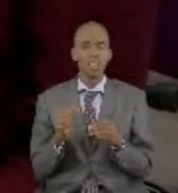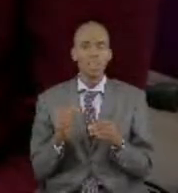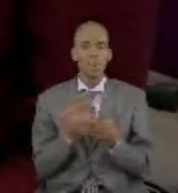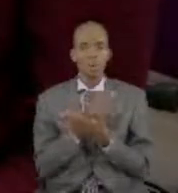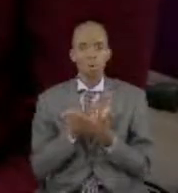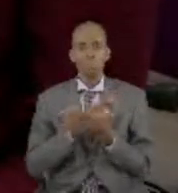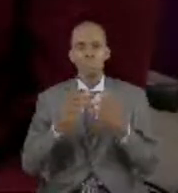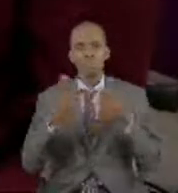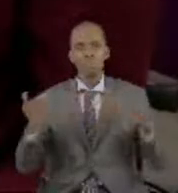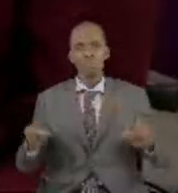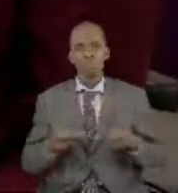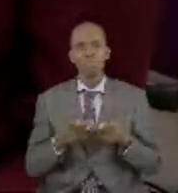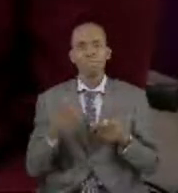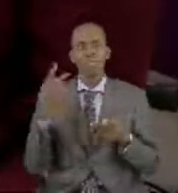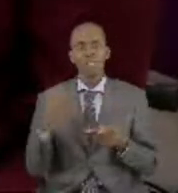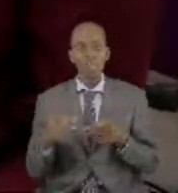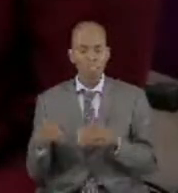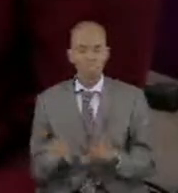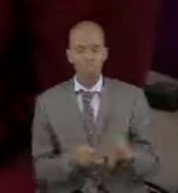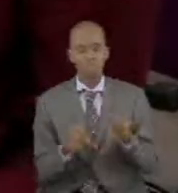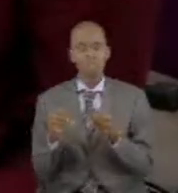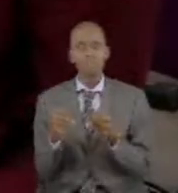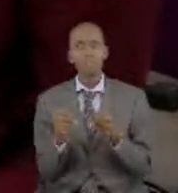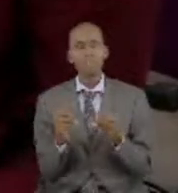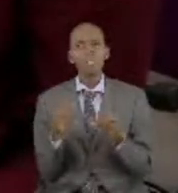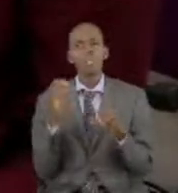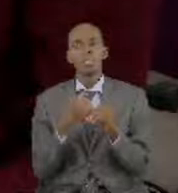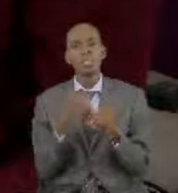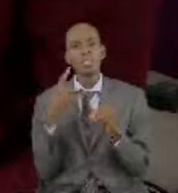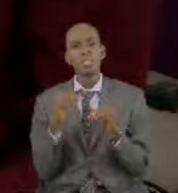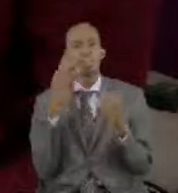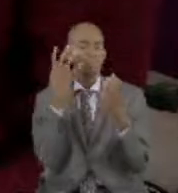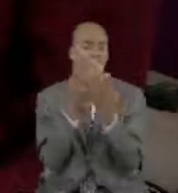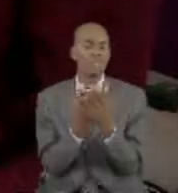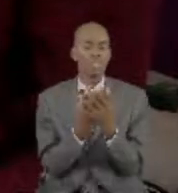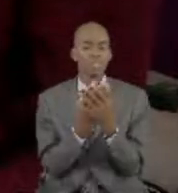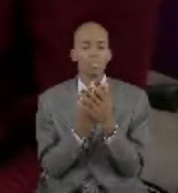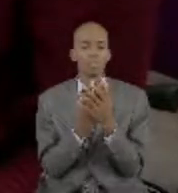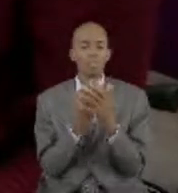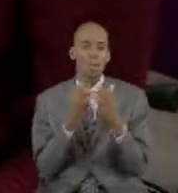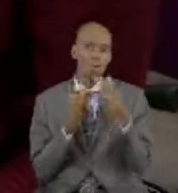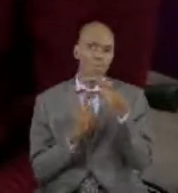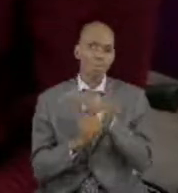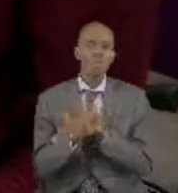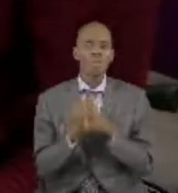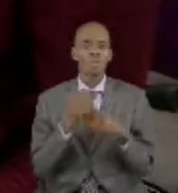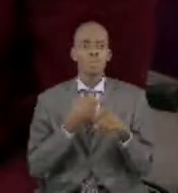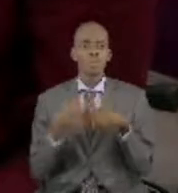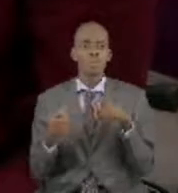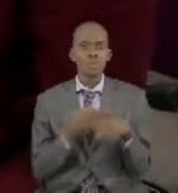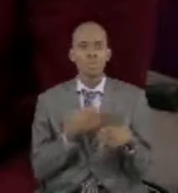sanctuaire, sur les rues, dans les communautés, dans la prison, sous la persécution,